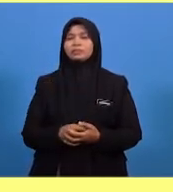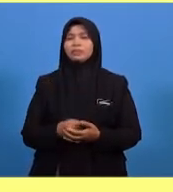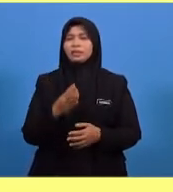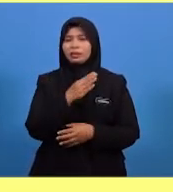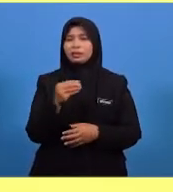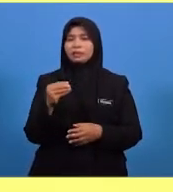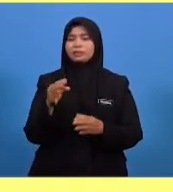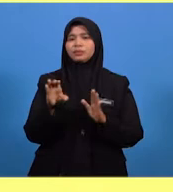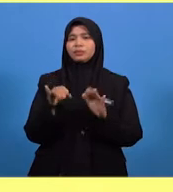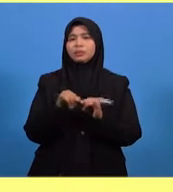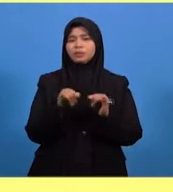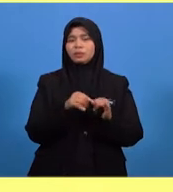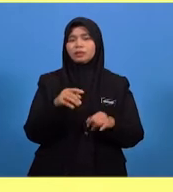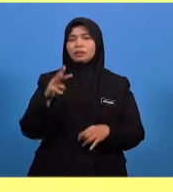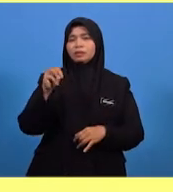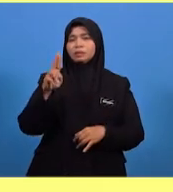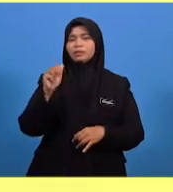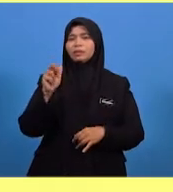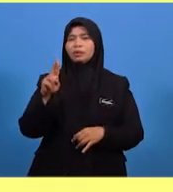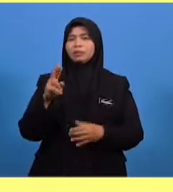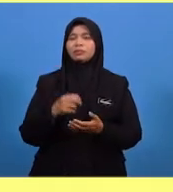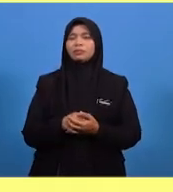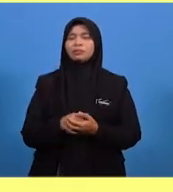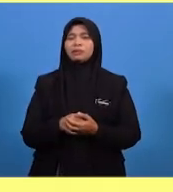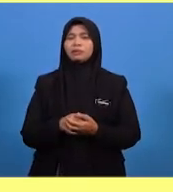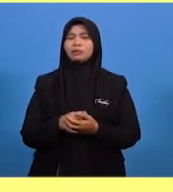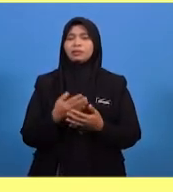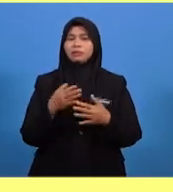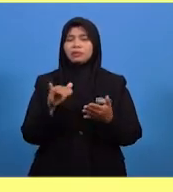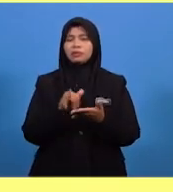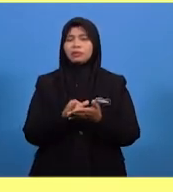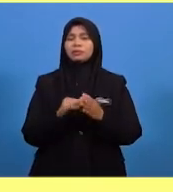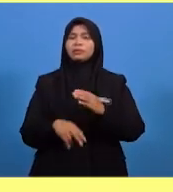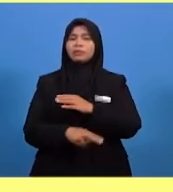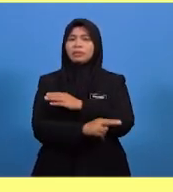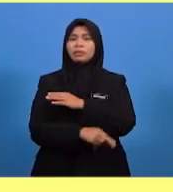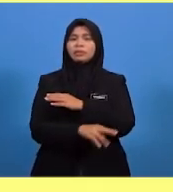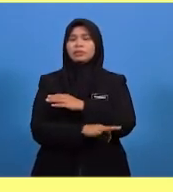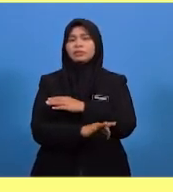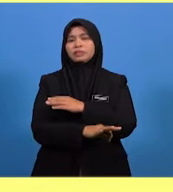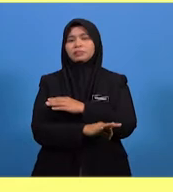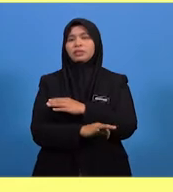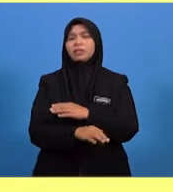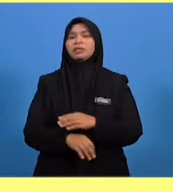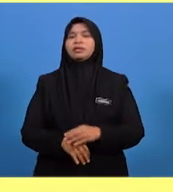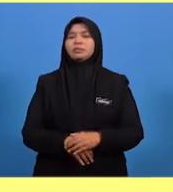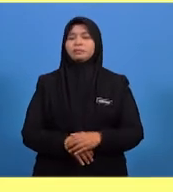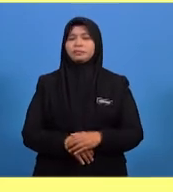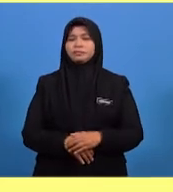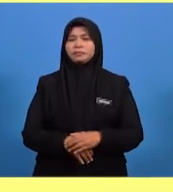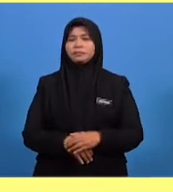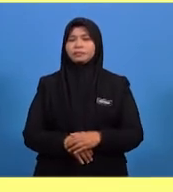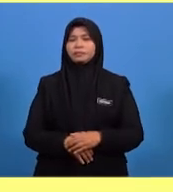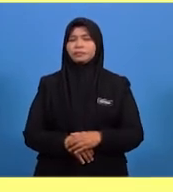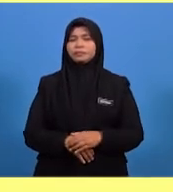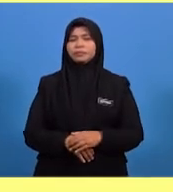serta dimuat seterusnya penentangan juga telah berlaku di Batu kikir di negeri